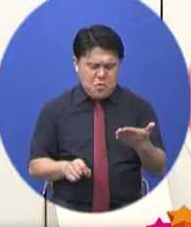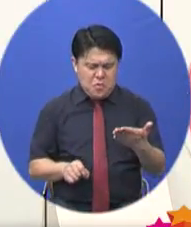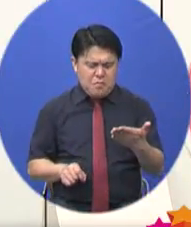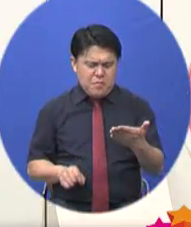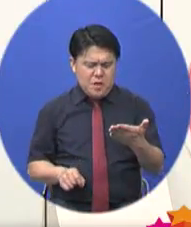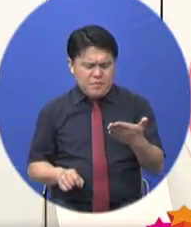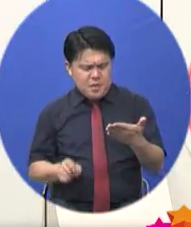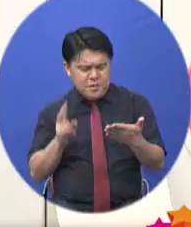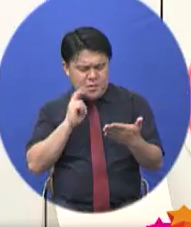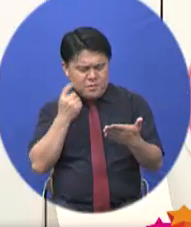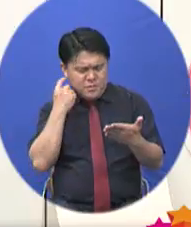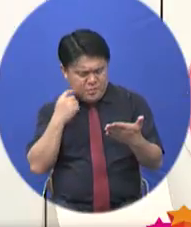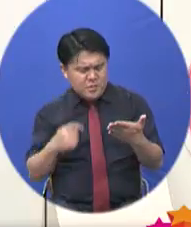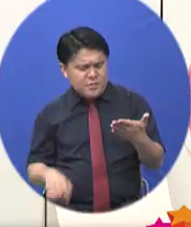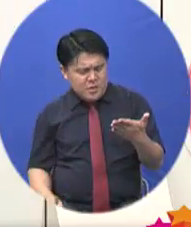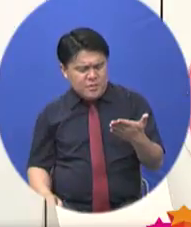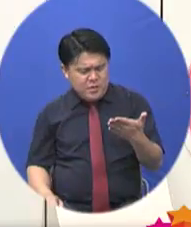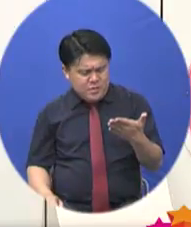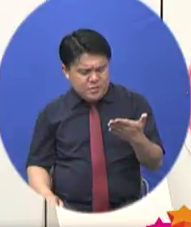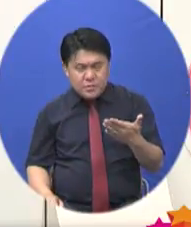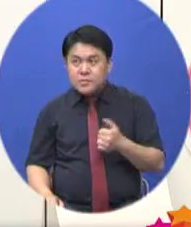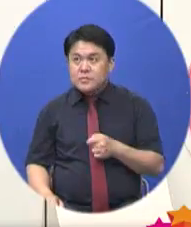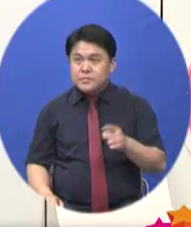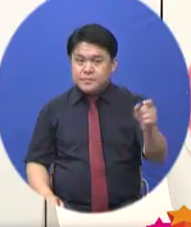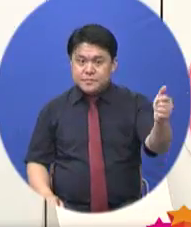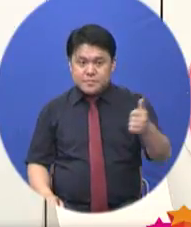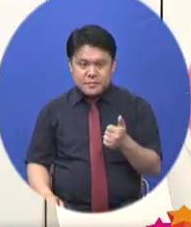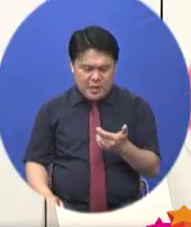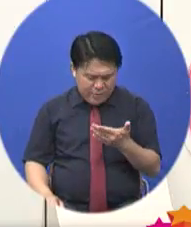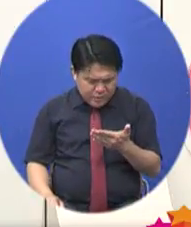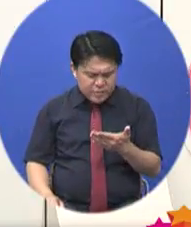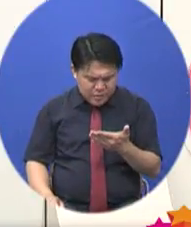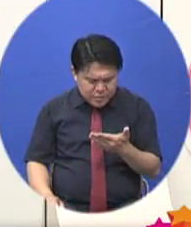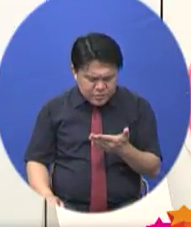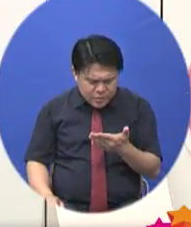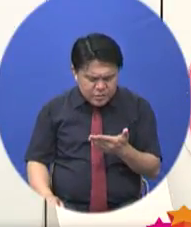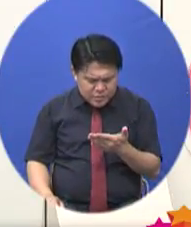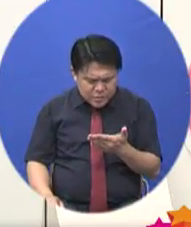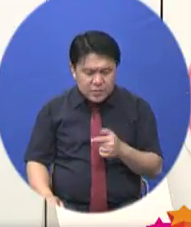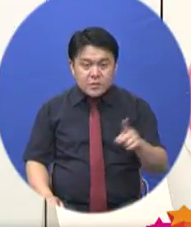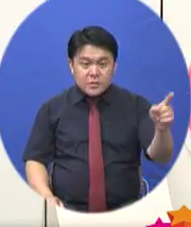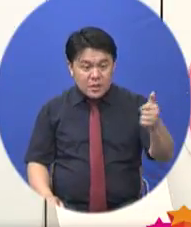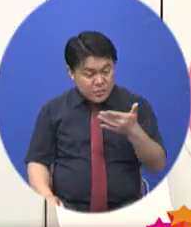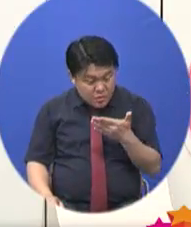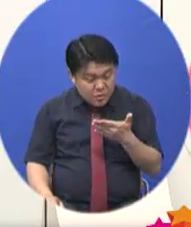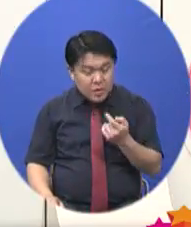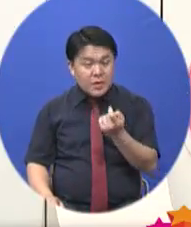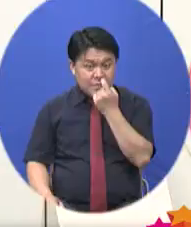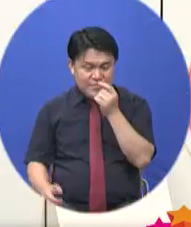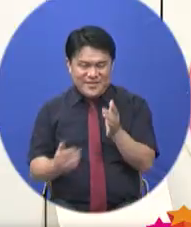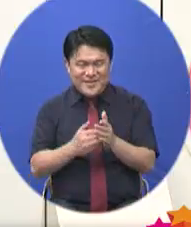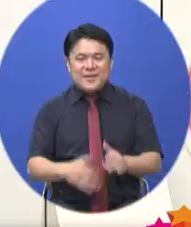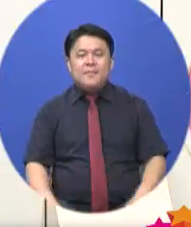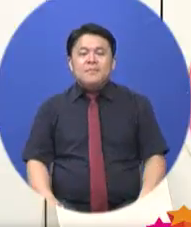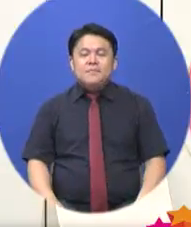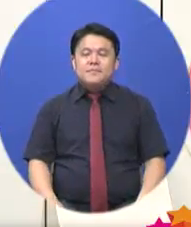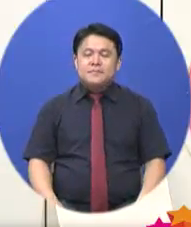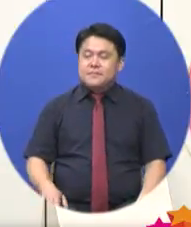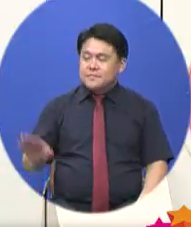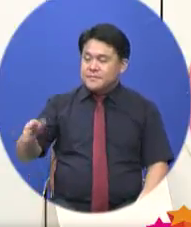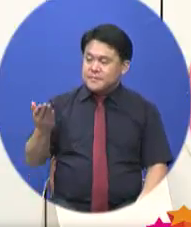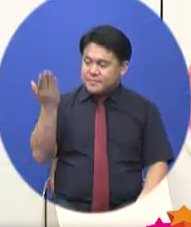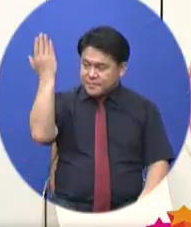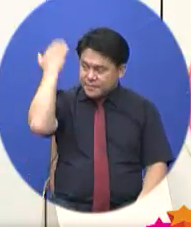번 그걸 듣고 네. 갔다 볼일 보고 오셔서 또 듣고 그러고 그렇게 해서 배우는 거예요. 아니 근데 그때